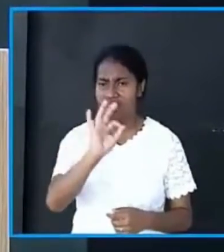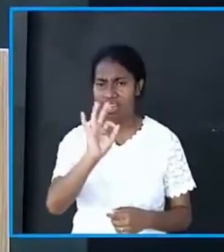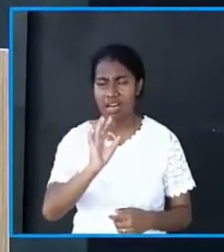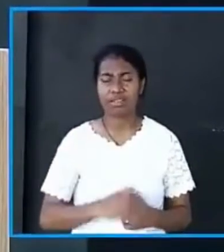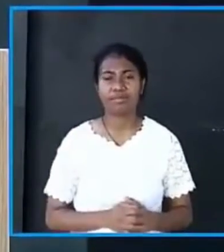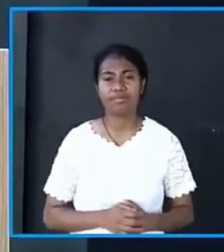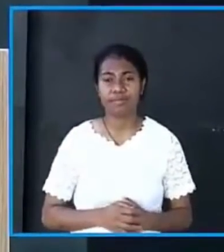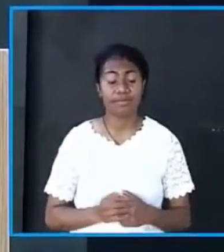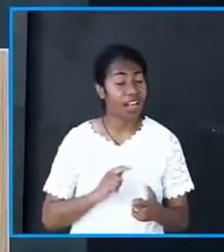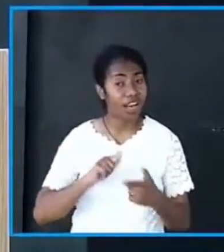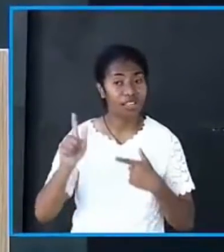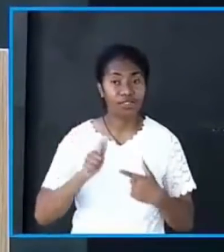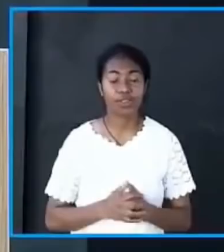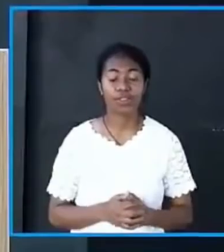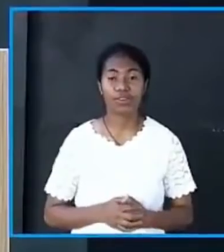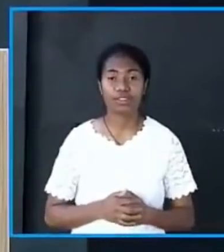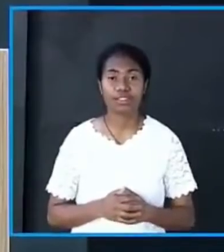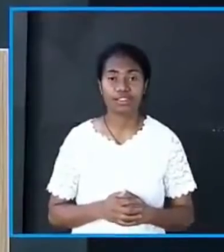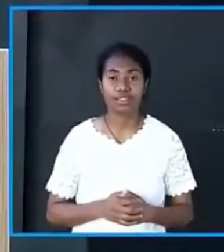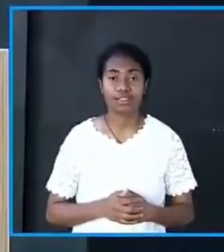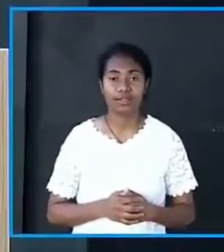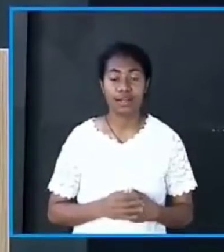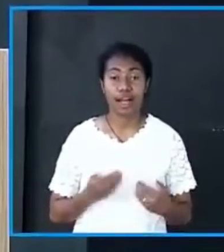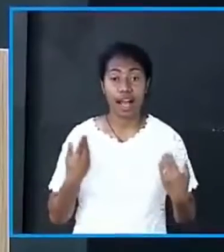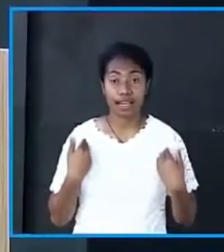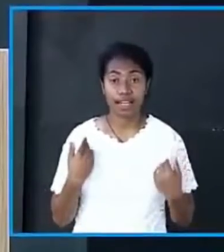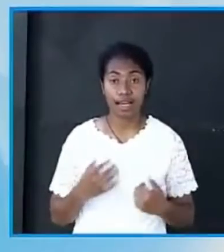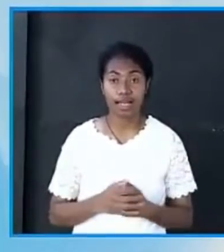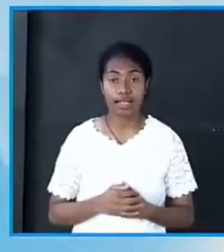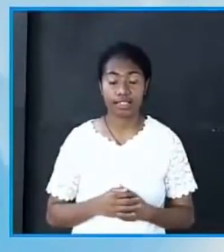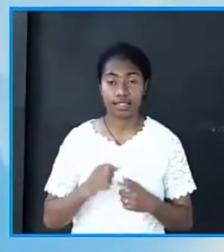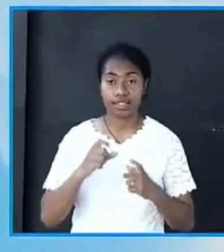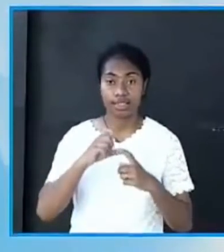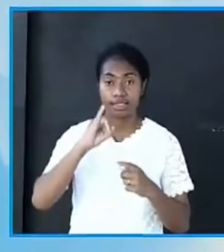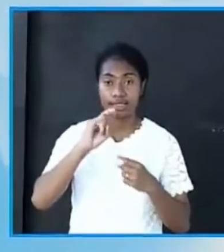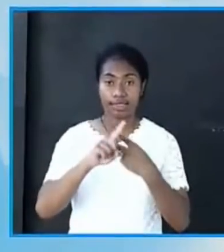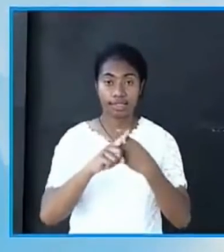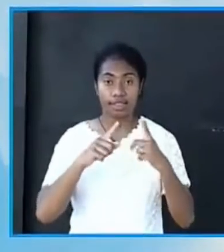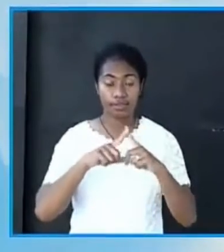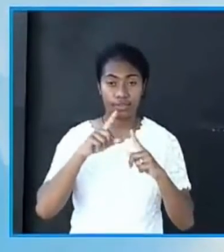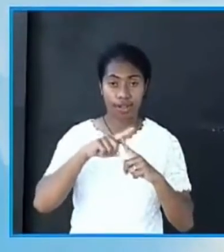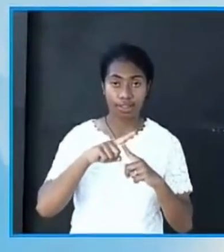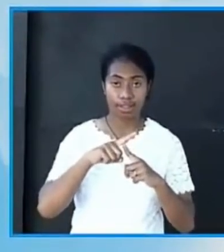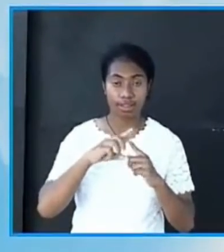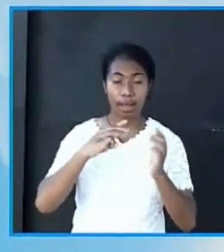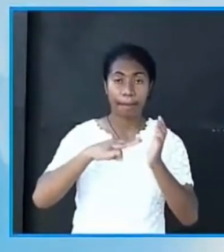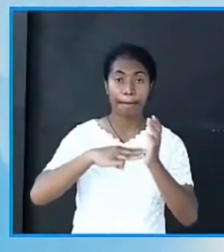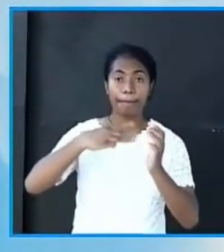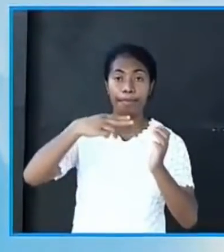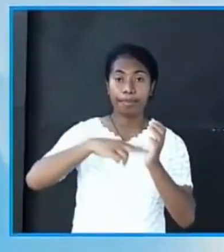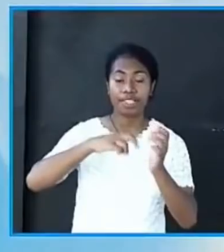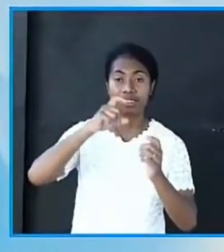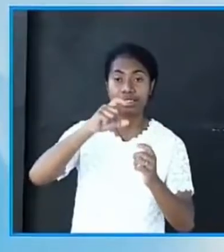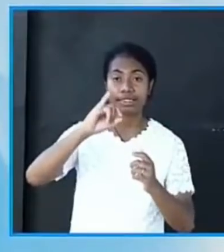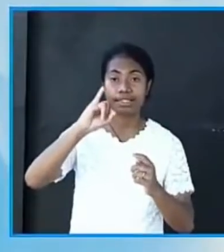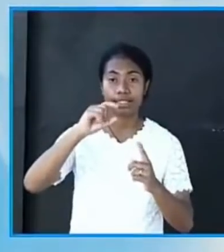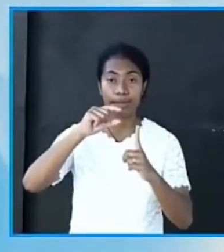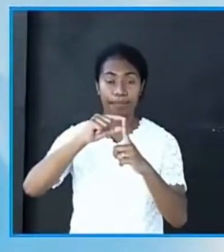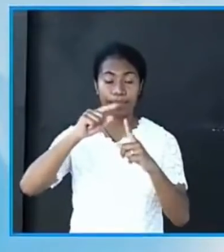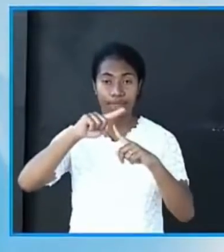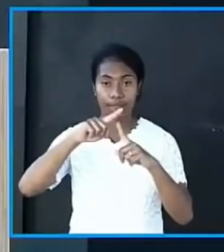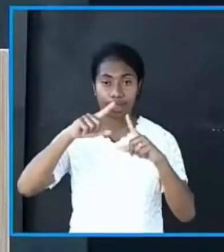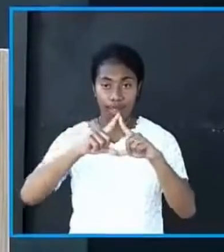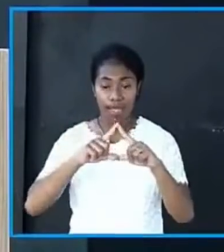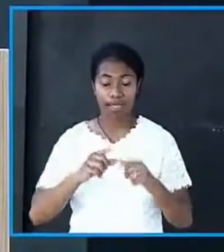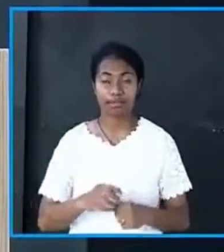berikut ada sifat mencipta alam ikan pencipta